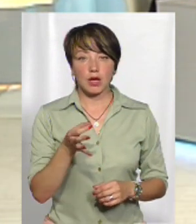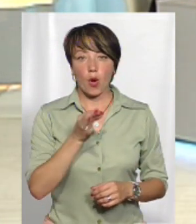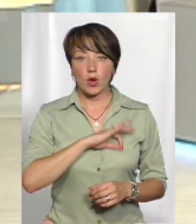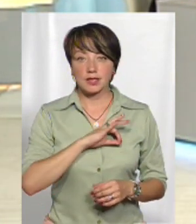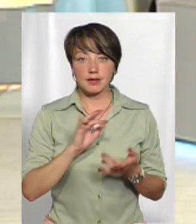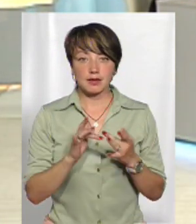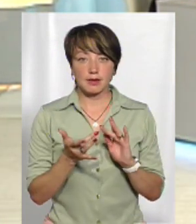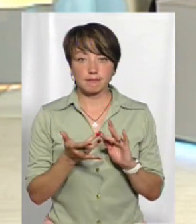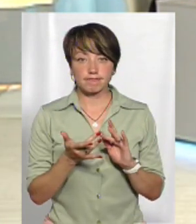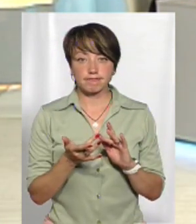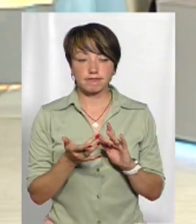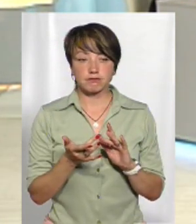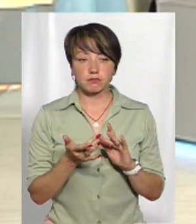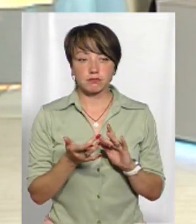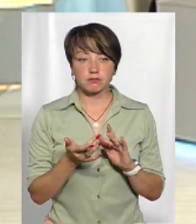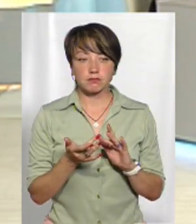користування інтернетом